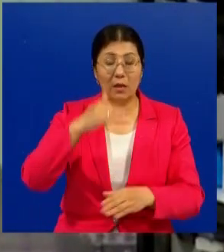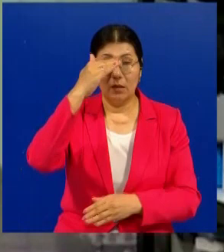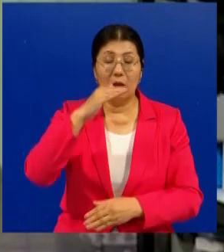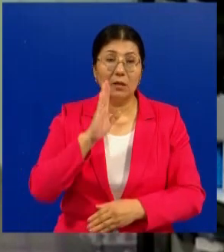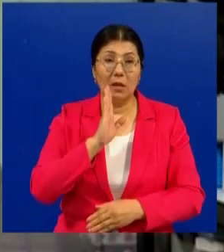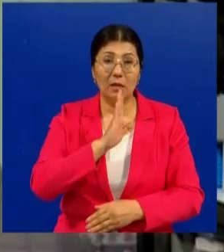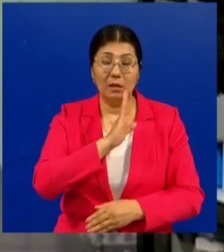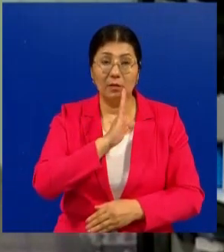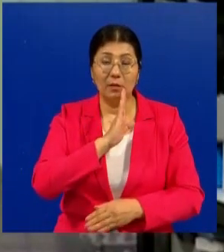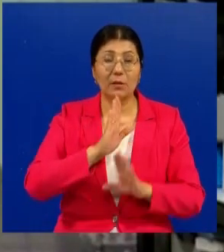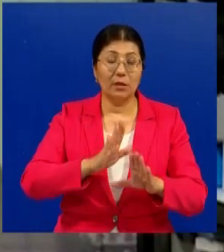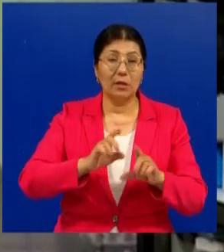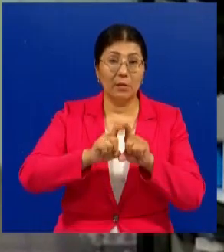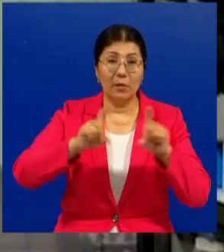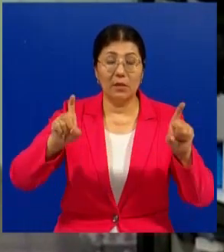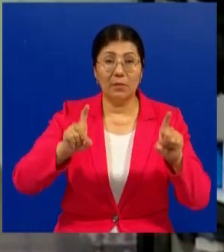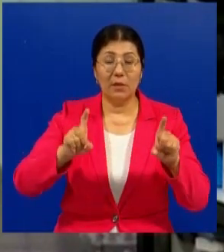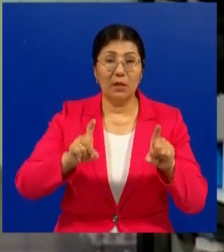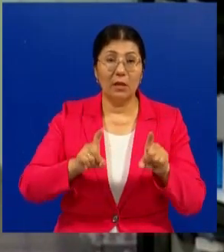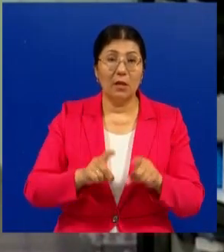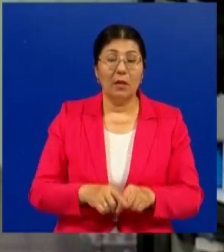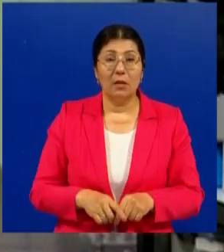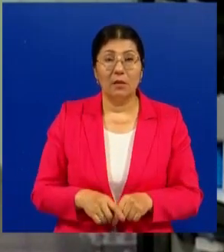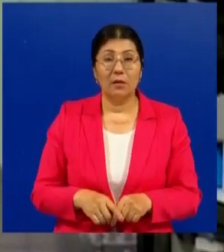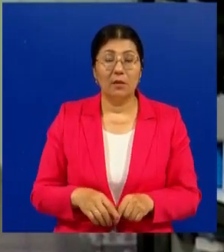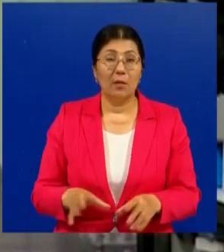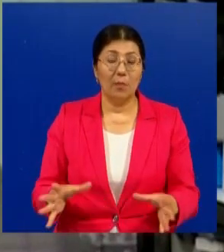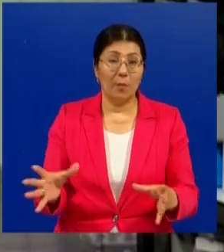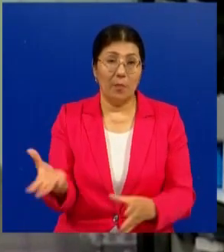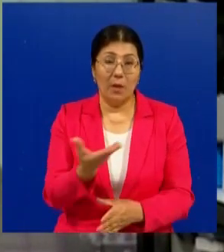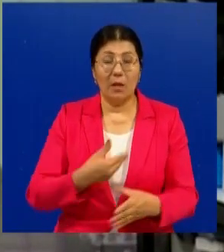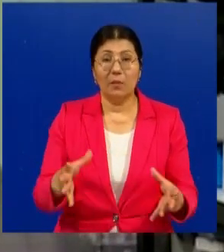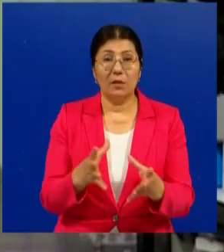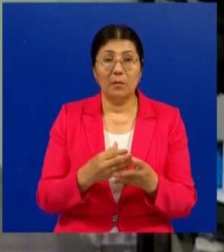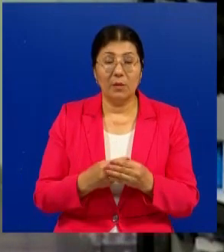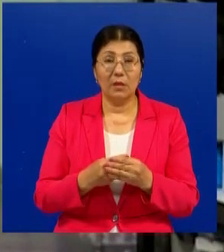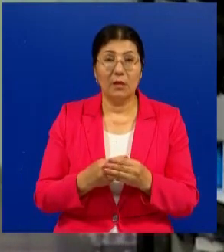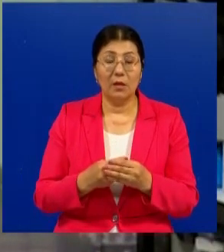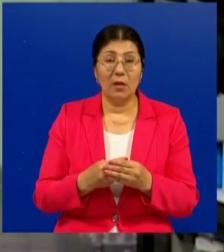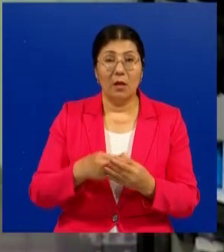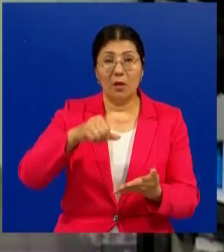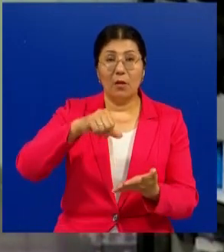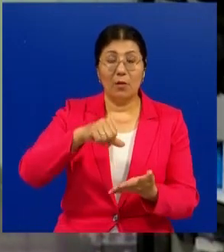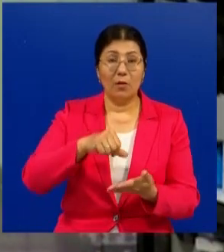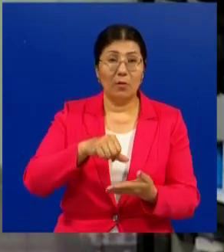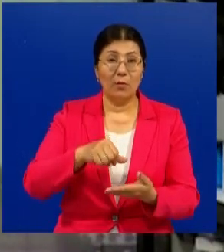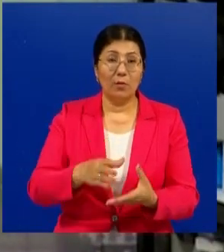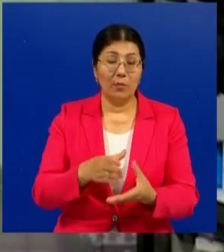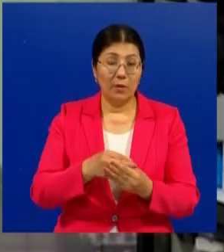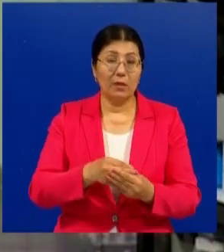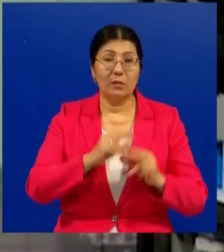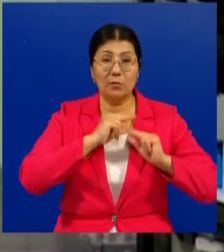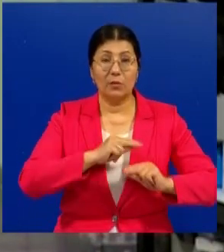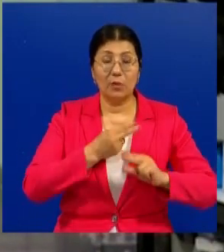тек қана мектептің құзырында емес, а ортақ бәріміз бірге үлесіп қосылсақ, сонда ғана